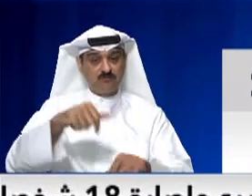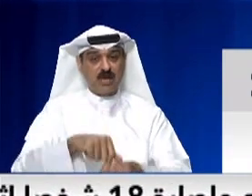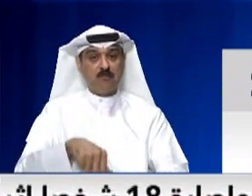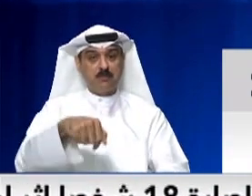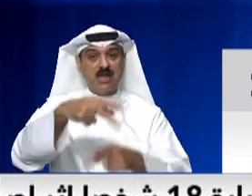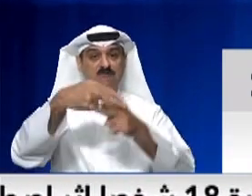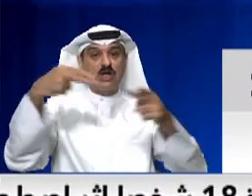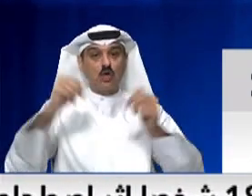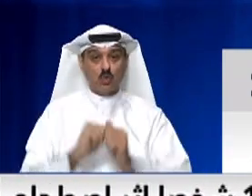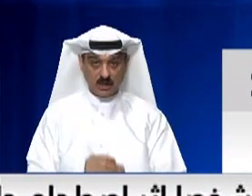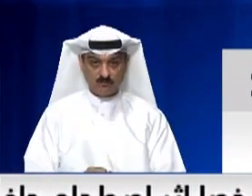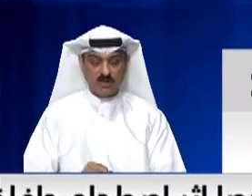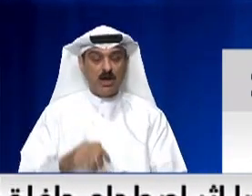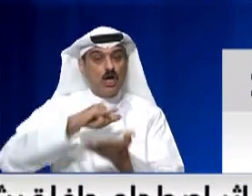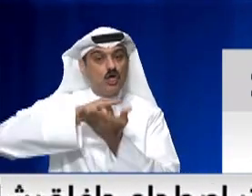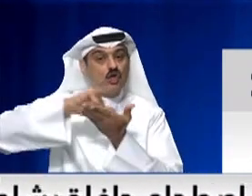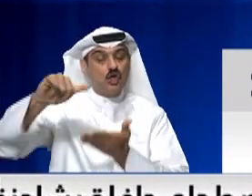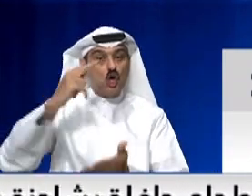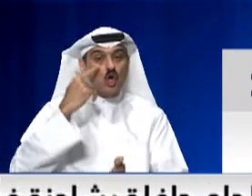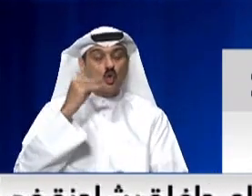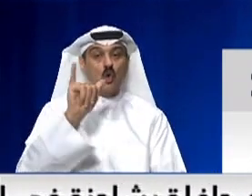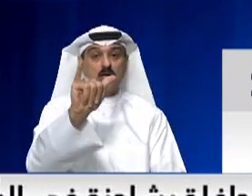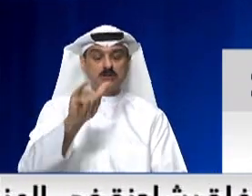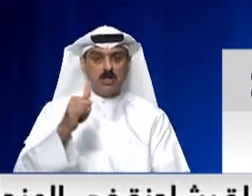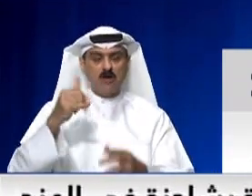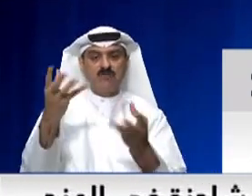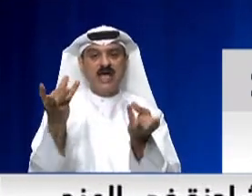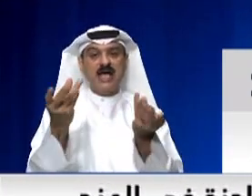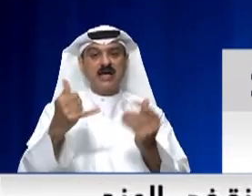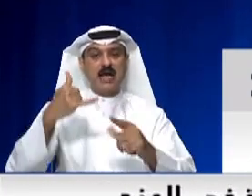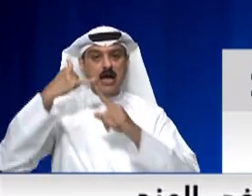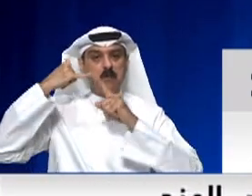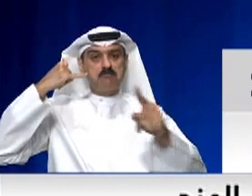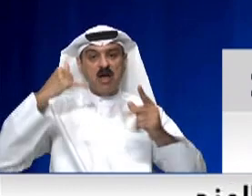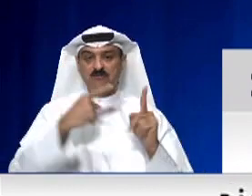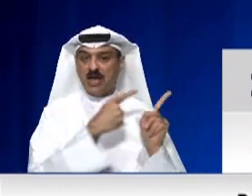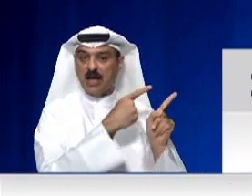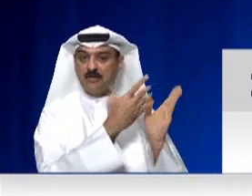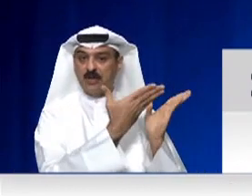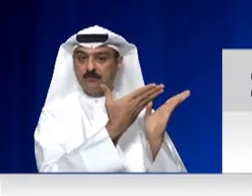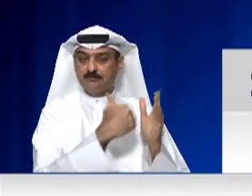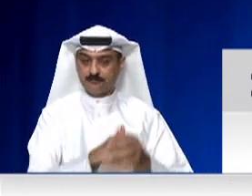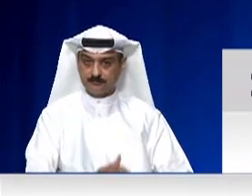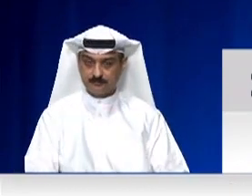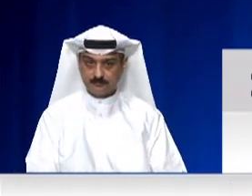ولوس أنجلوس عند الضرورة على هواتف الطوارئ الظاهرة على الشاشة.